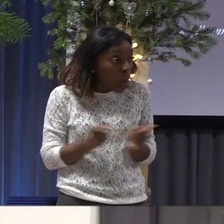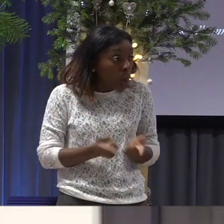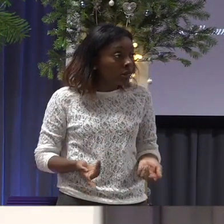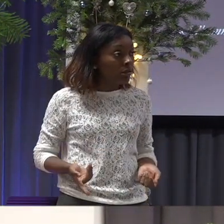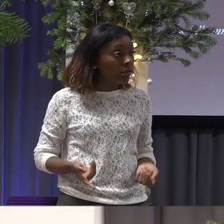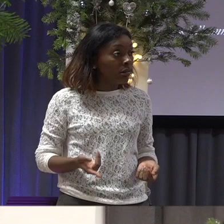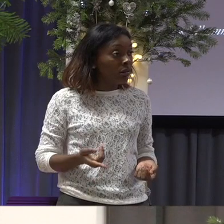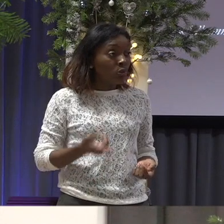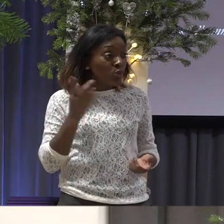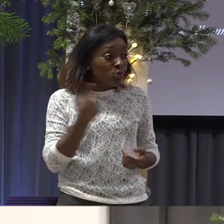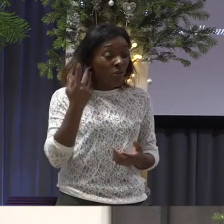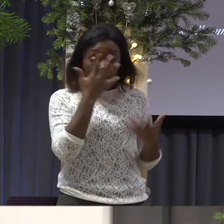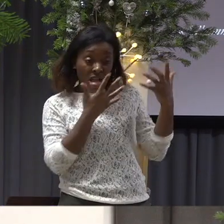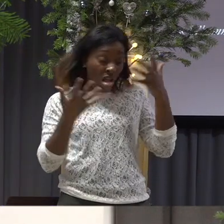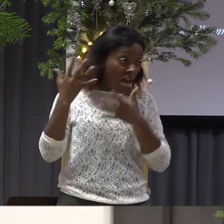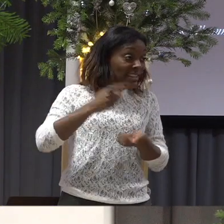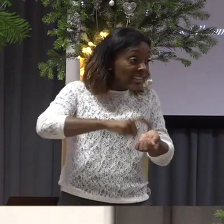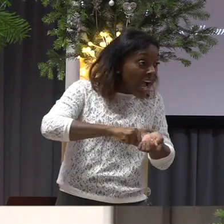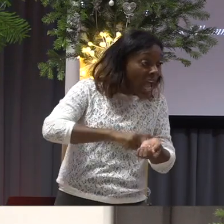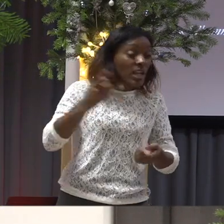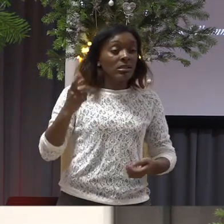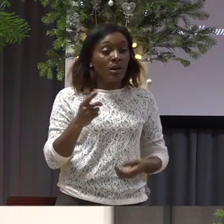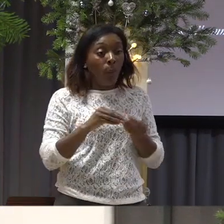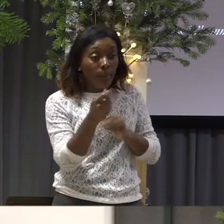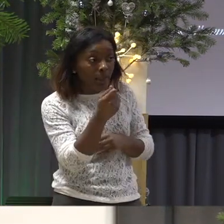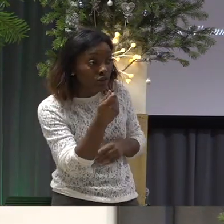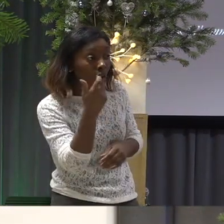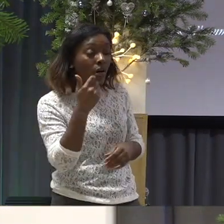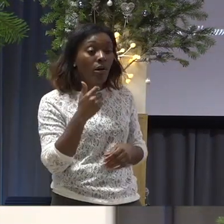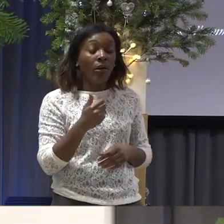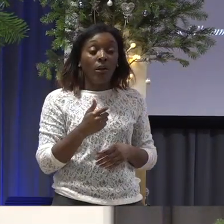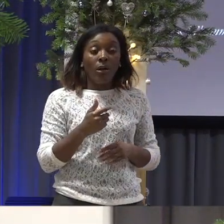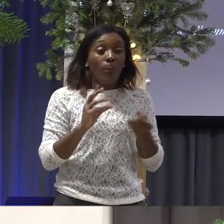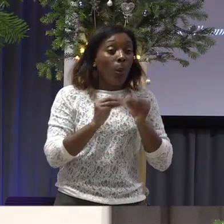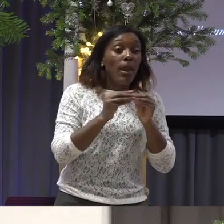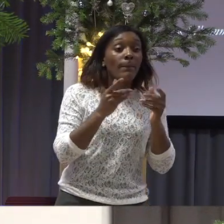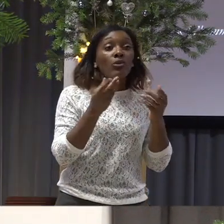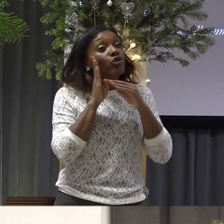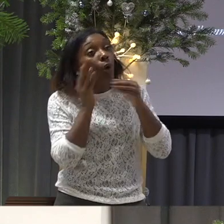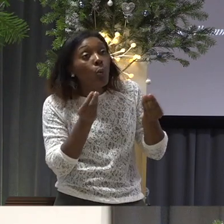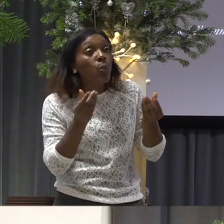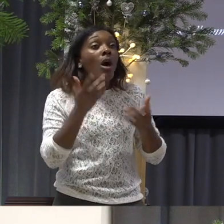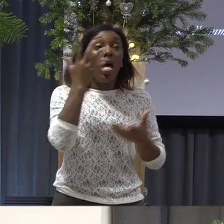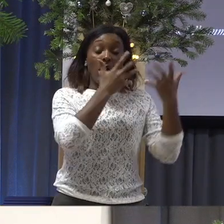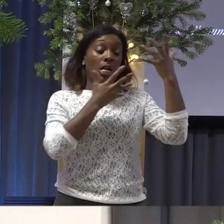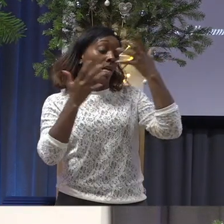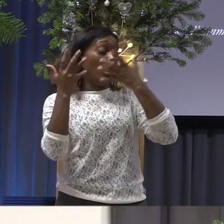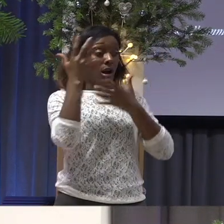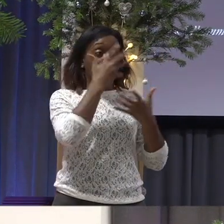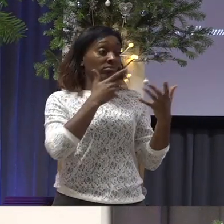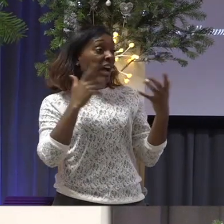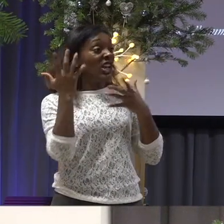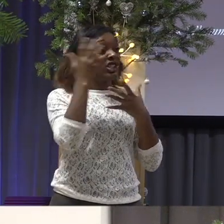Le stress, la crise financière, les problèmes d'hébergement, et tout